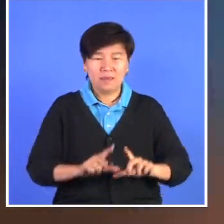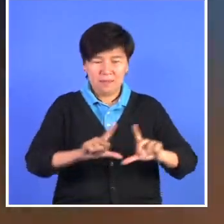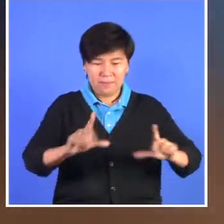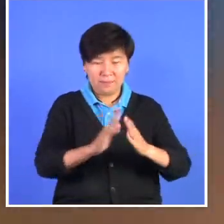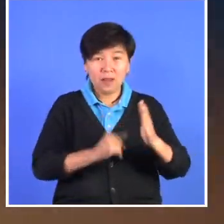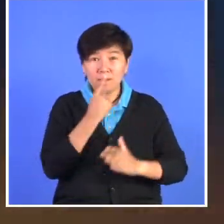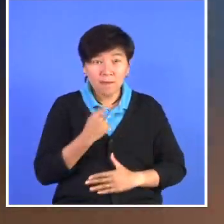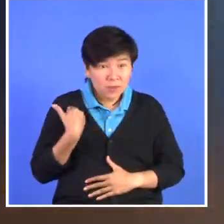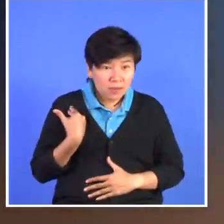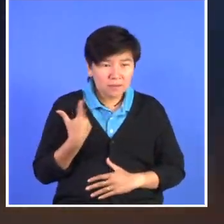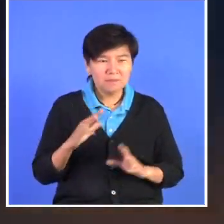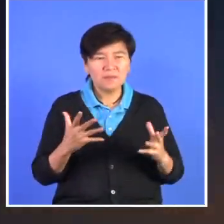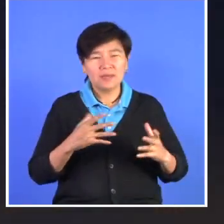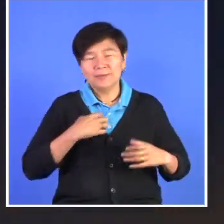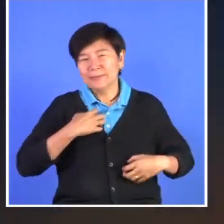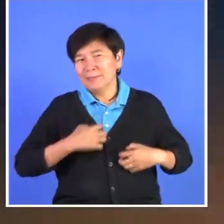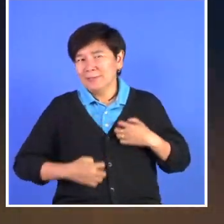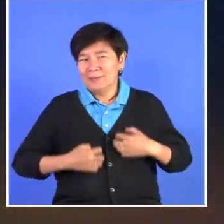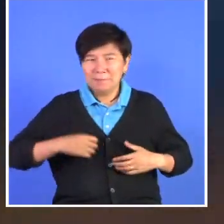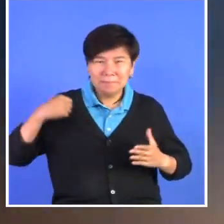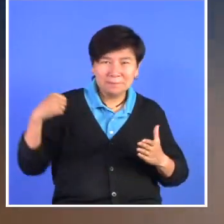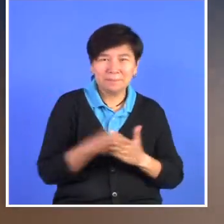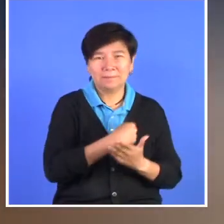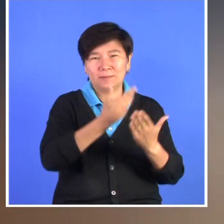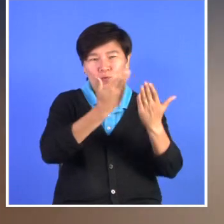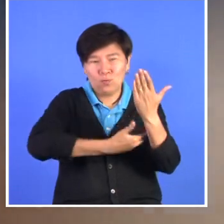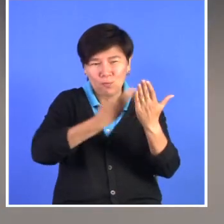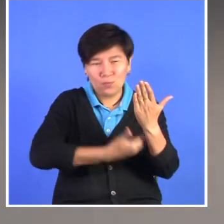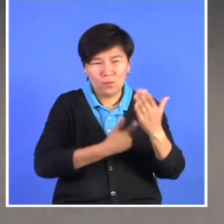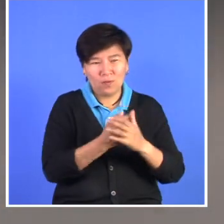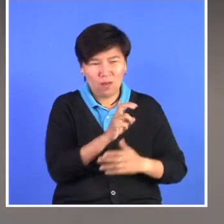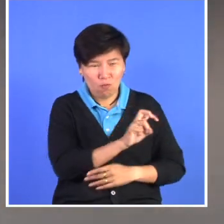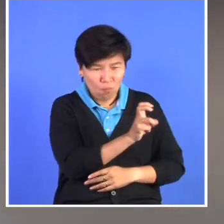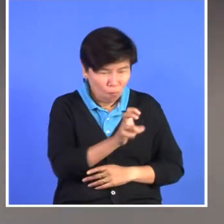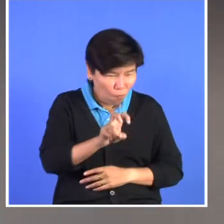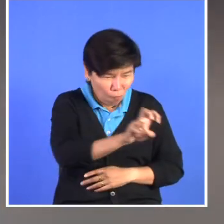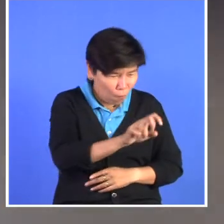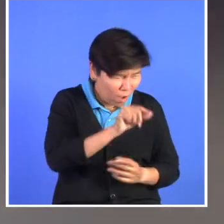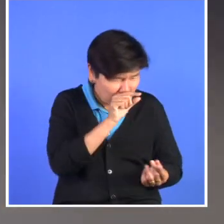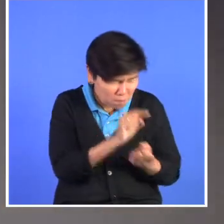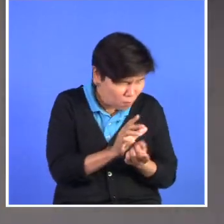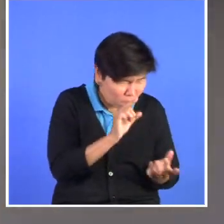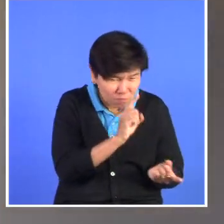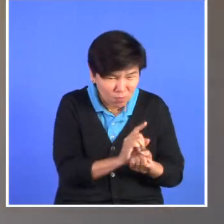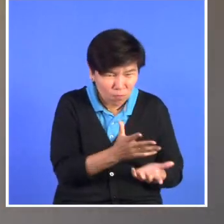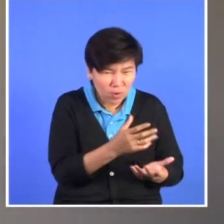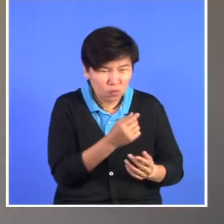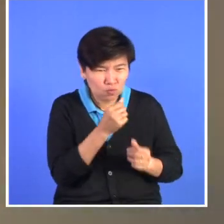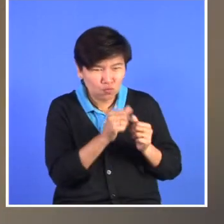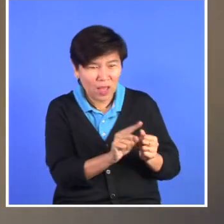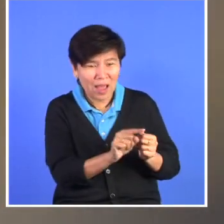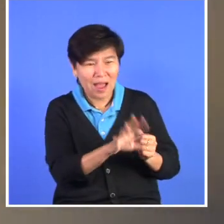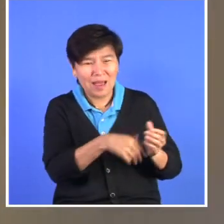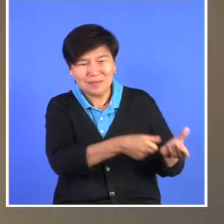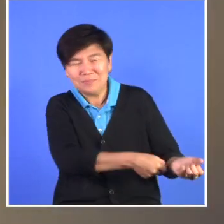อะไรเลยก็เลยว้าวุ่นใจอ่ะนะคะว้าวุ่น1ึคือหางูสิงดงเนี่ยหายากจังเลยมันอยู่ไหนว่ะนี่ไงนี่ไงกระช่าขึ้นมาแล้วอ้า